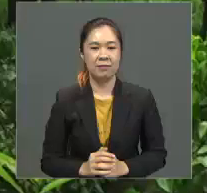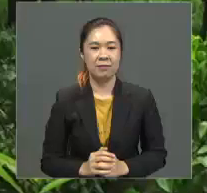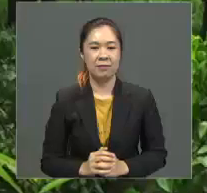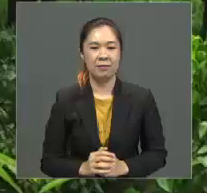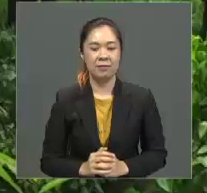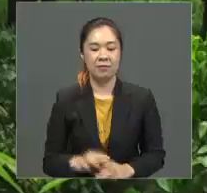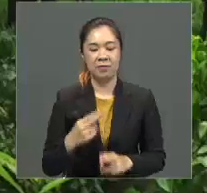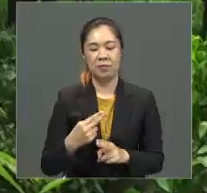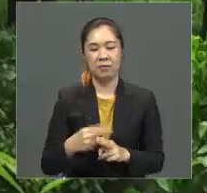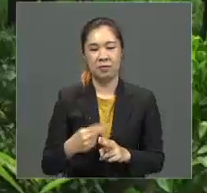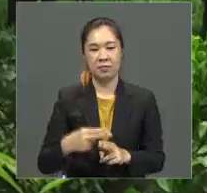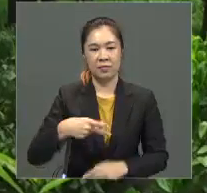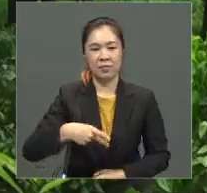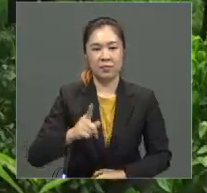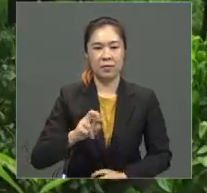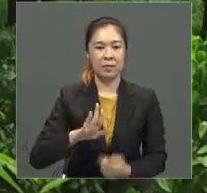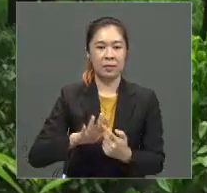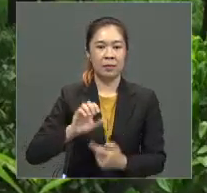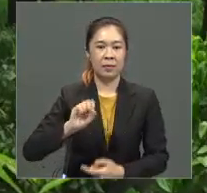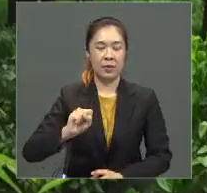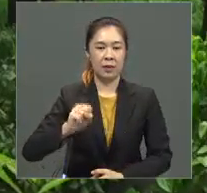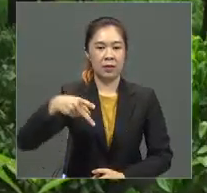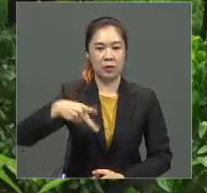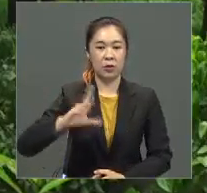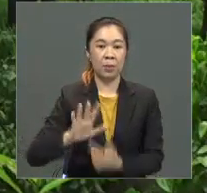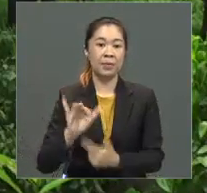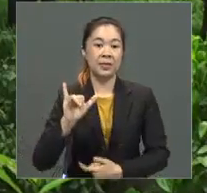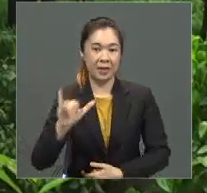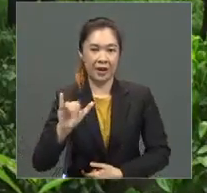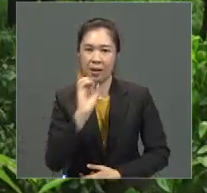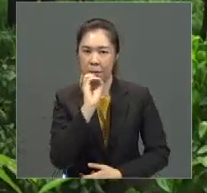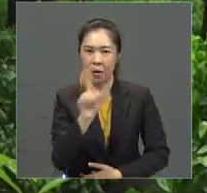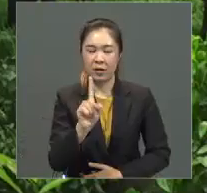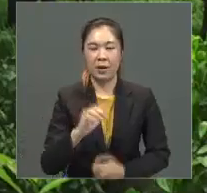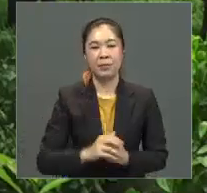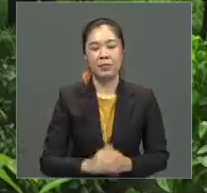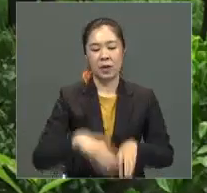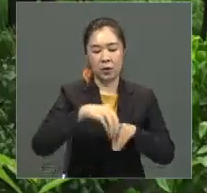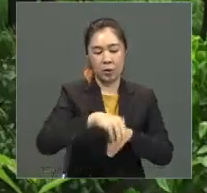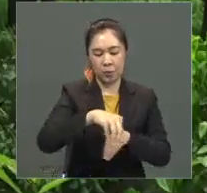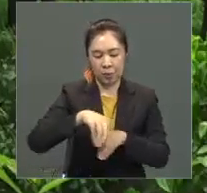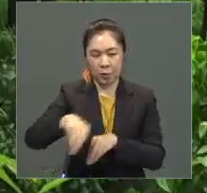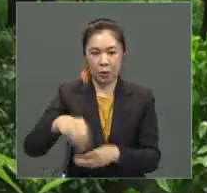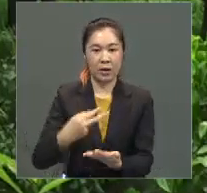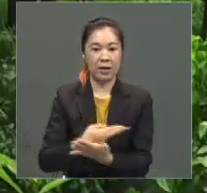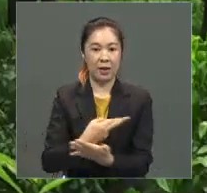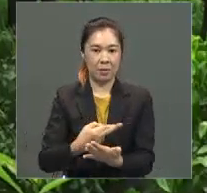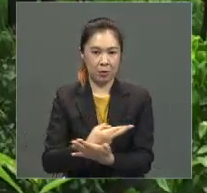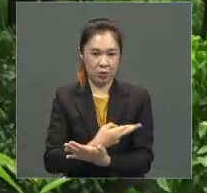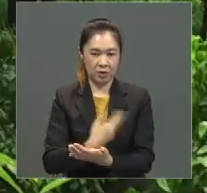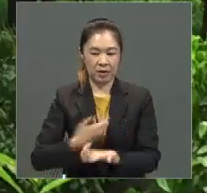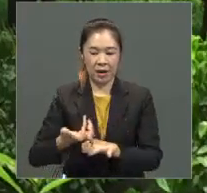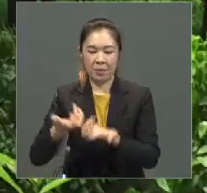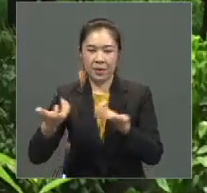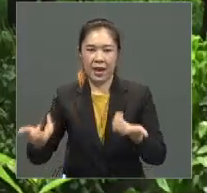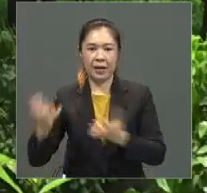ด้านนายประสบชัยภูลเกิดพานิชจังหวัดราชบุรีอธิบายว่ามะพร้าวน้ำหอมที่ปลูกกันมากในจังหวัดราชบุรีเนี่ยเป็นคนละชนิดกับมะ